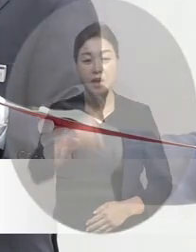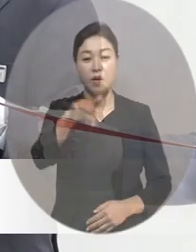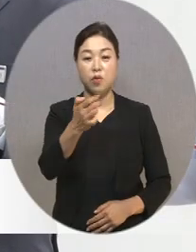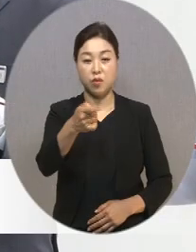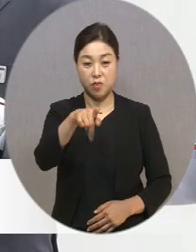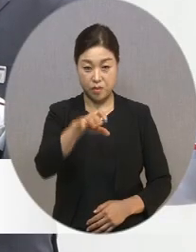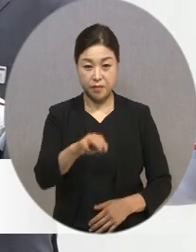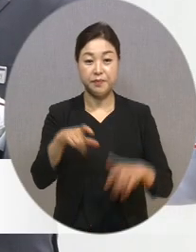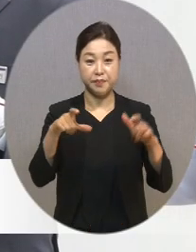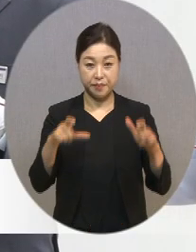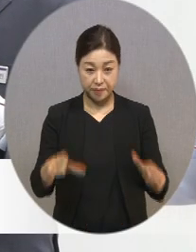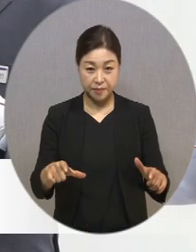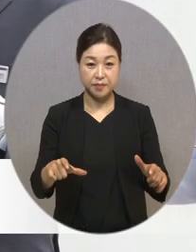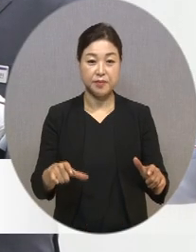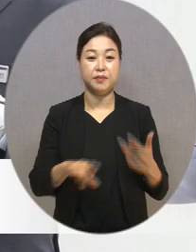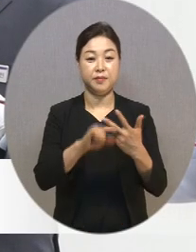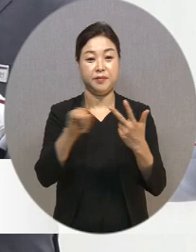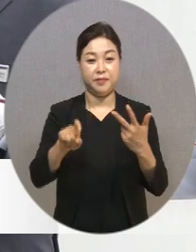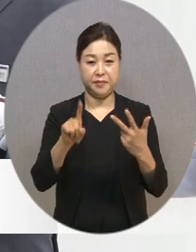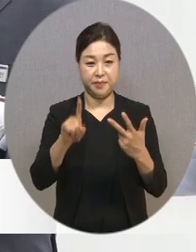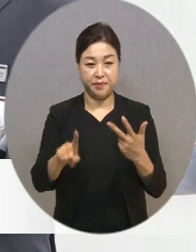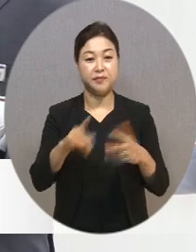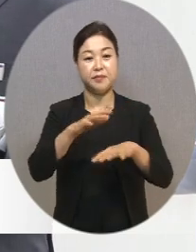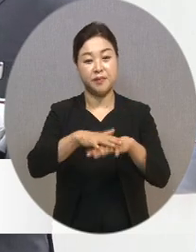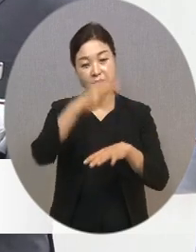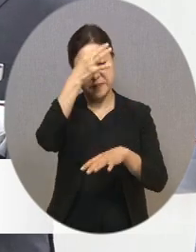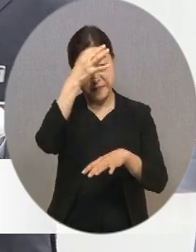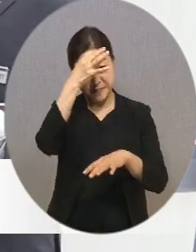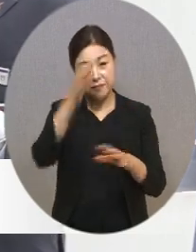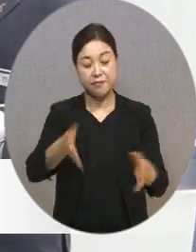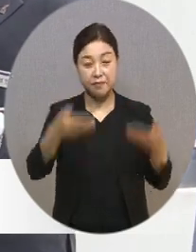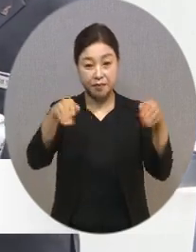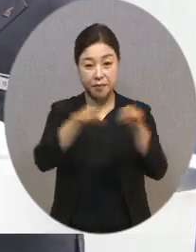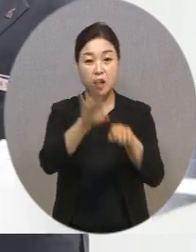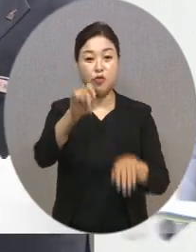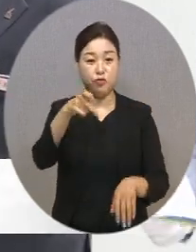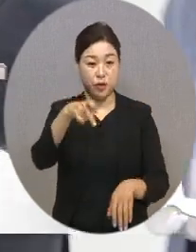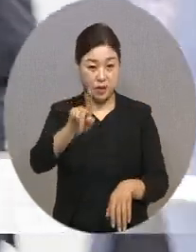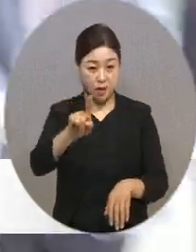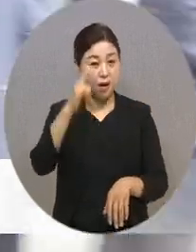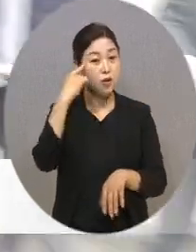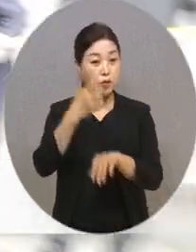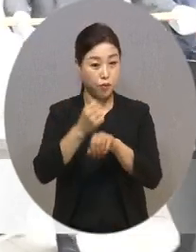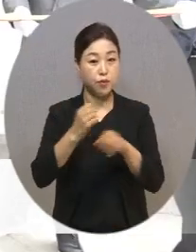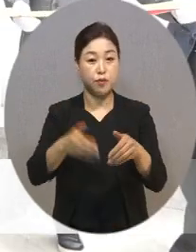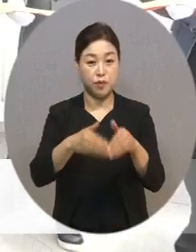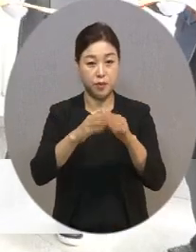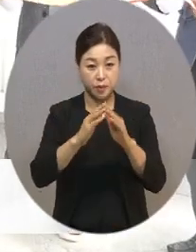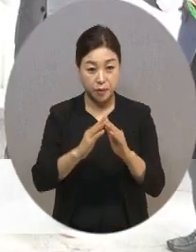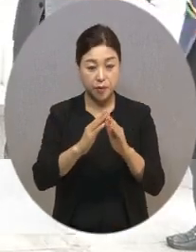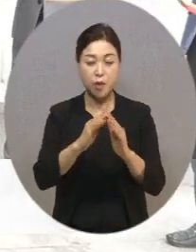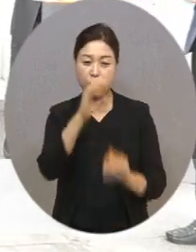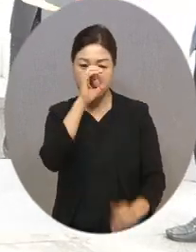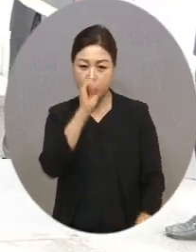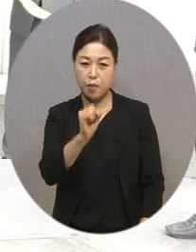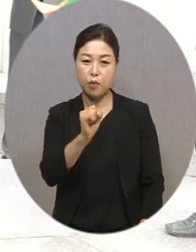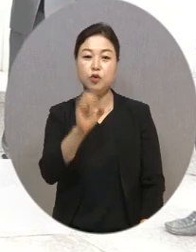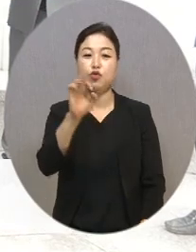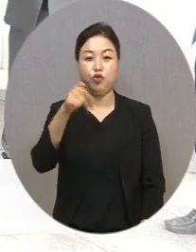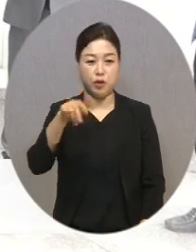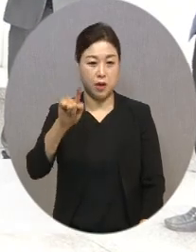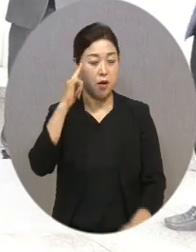고흥군은 지난 11일 농업기술센터 내 유자연구소 설립을 통해 프리미엄 고흥유자 생산